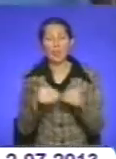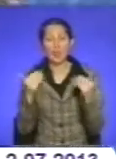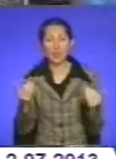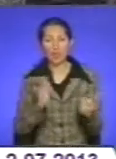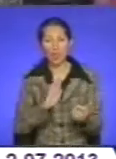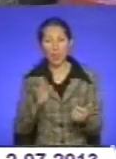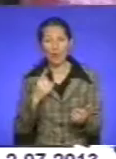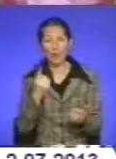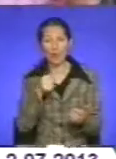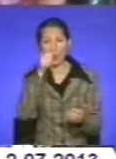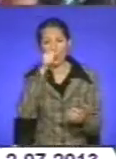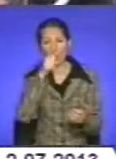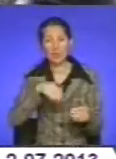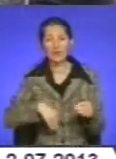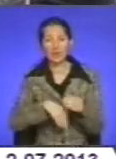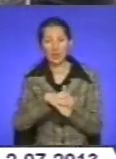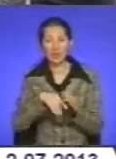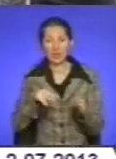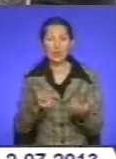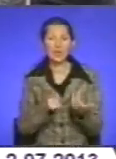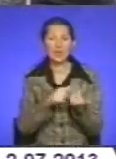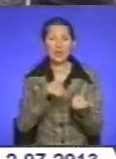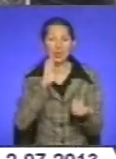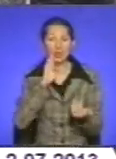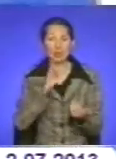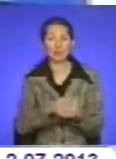одному місяці у декрет йдуть відразу кілька працівниць.